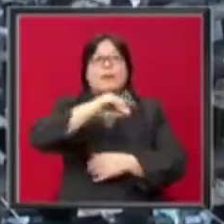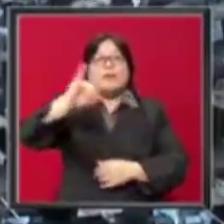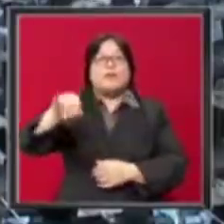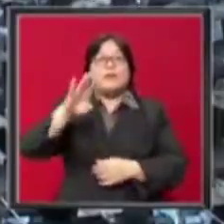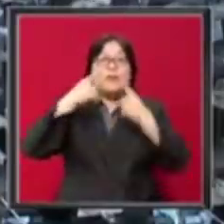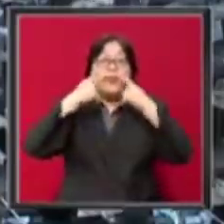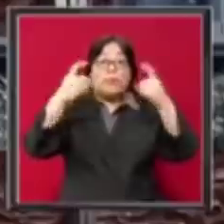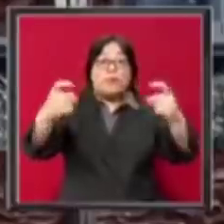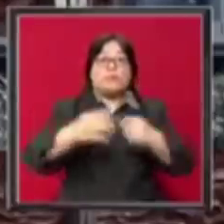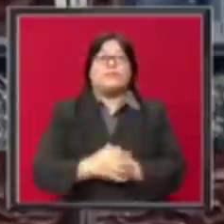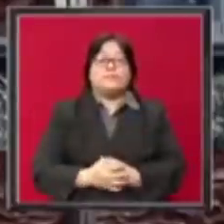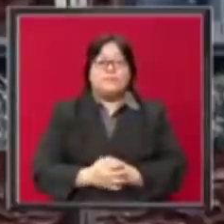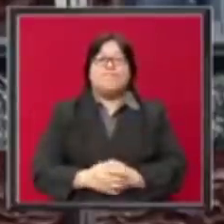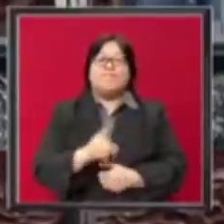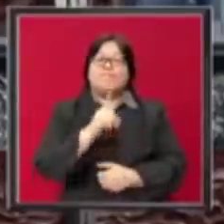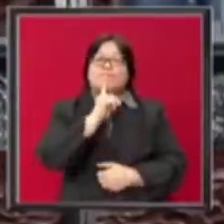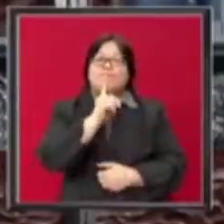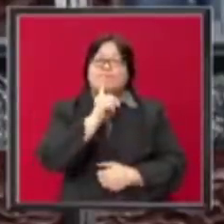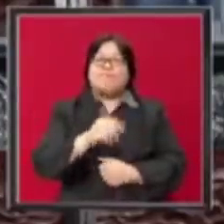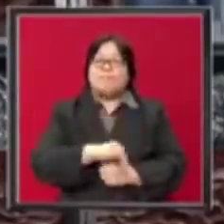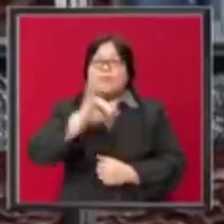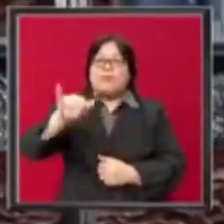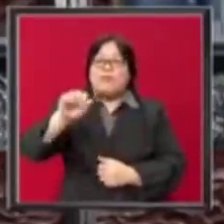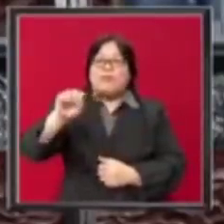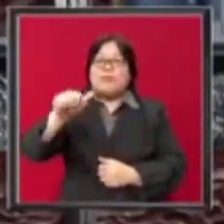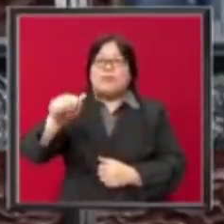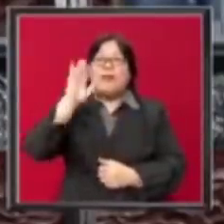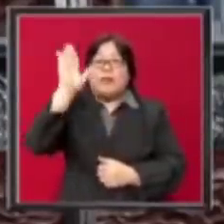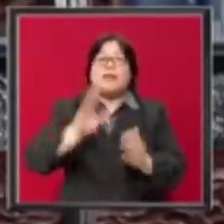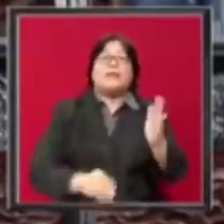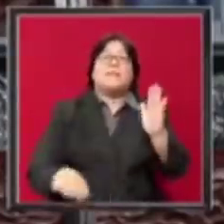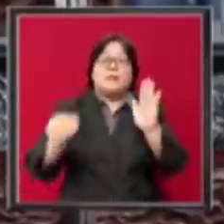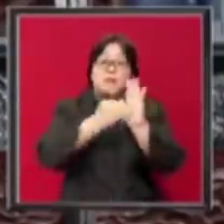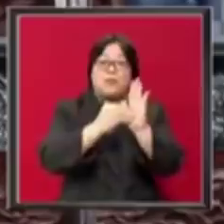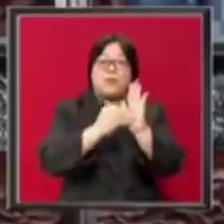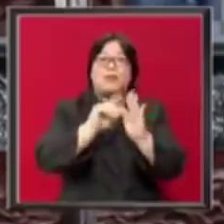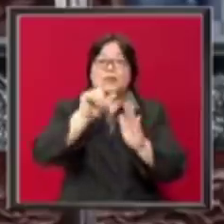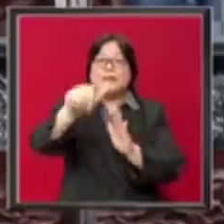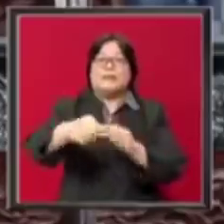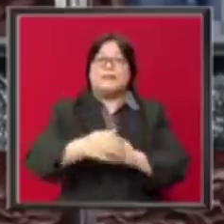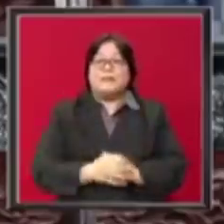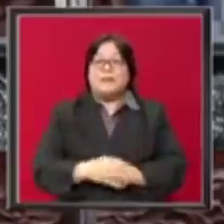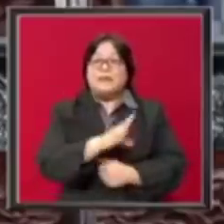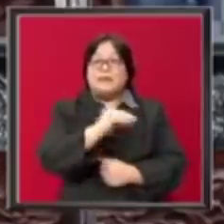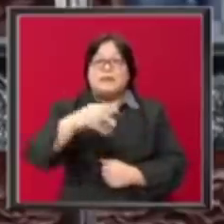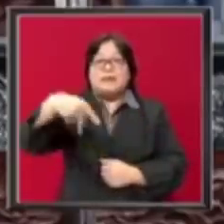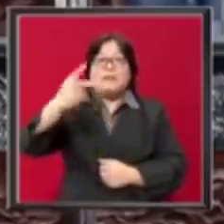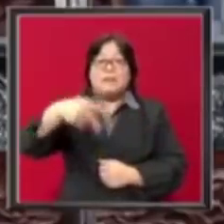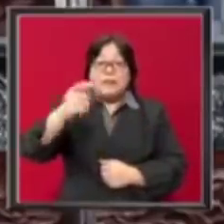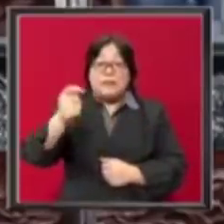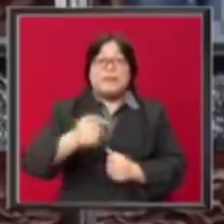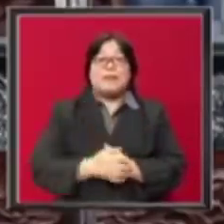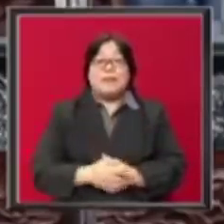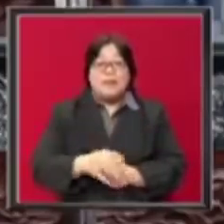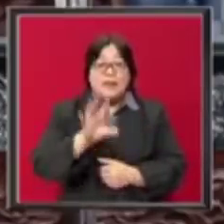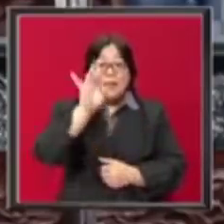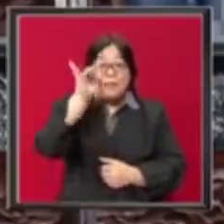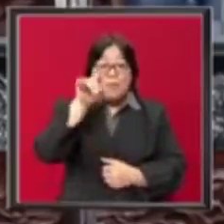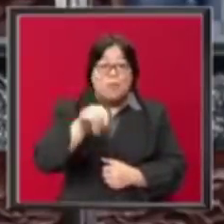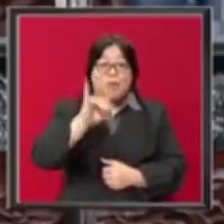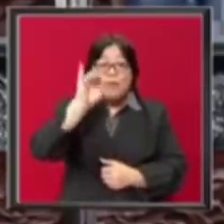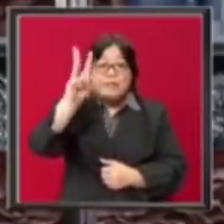Bahru. Memang jasa itu akan dimasukkan kemudian, dan juga KPKT